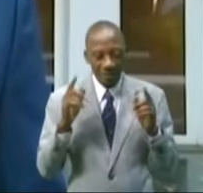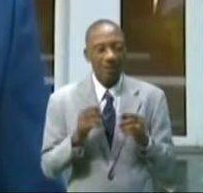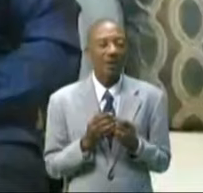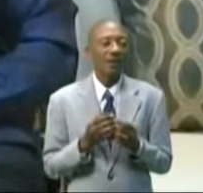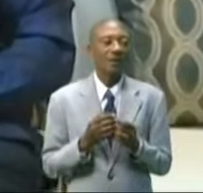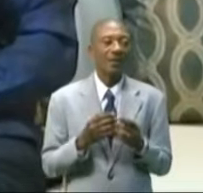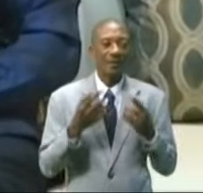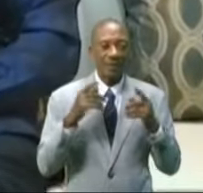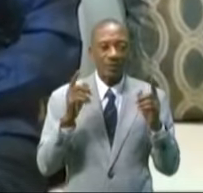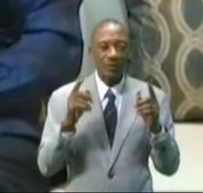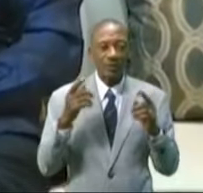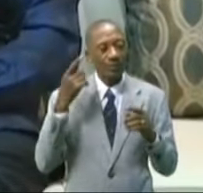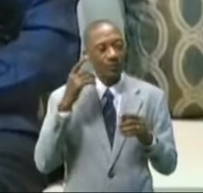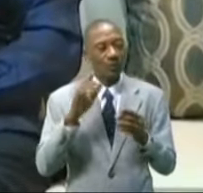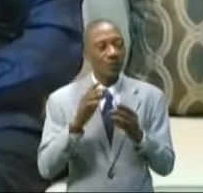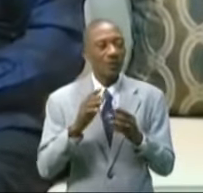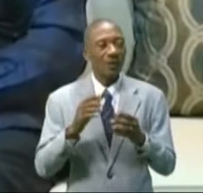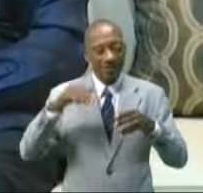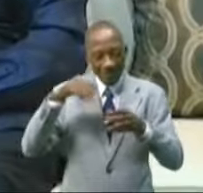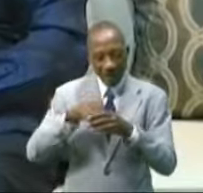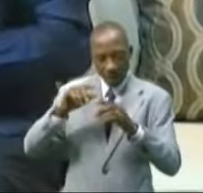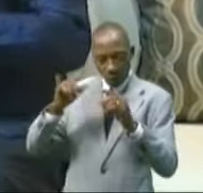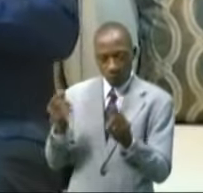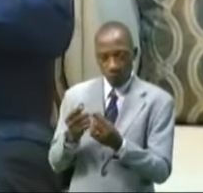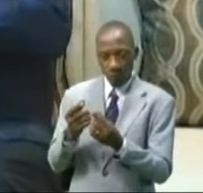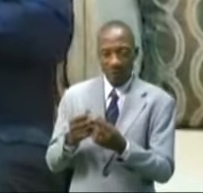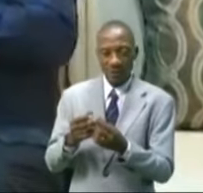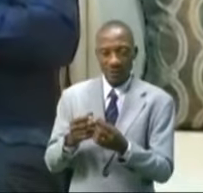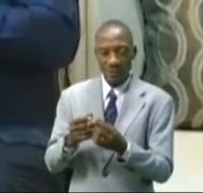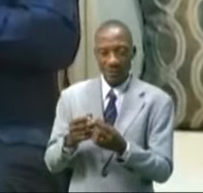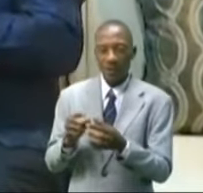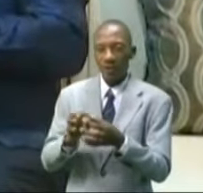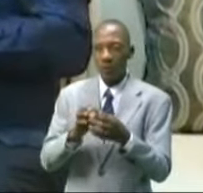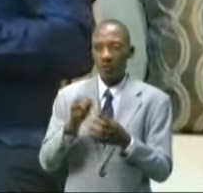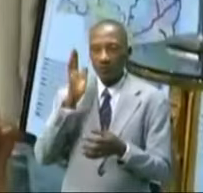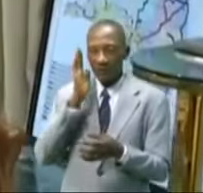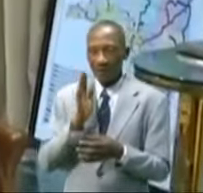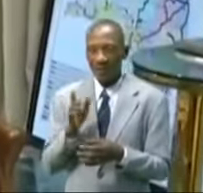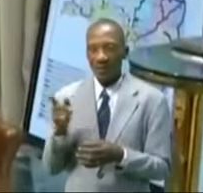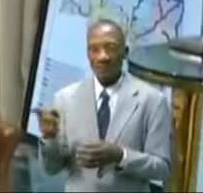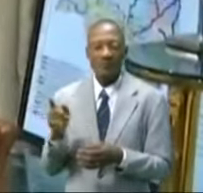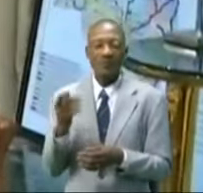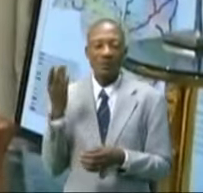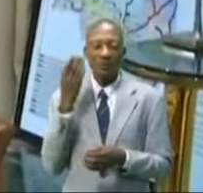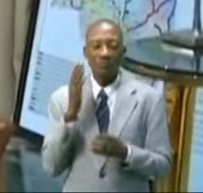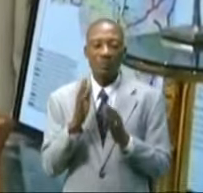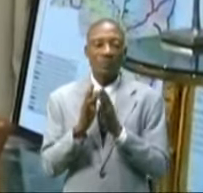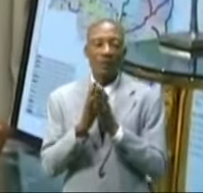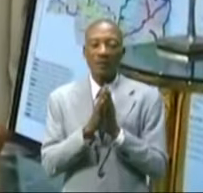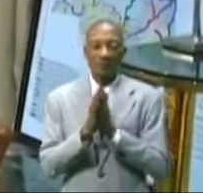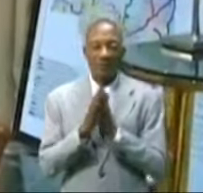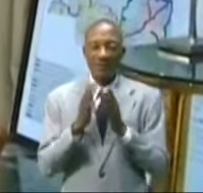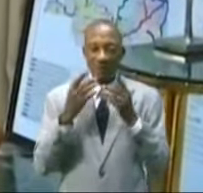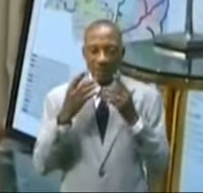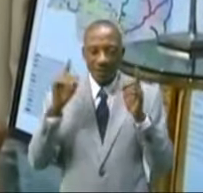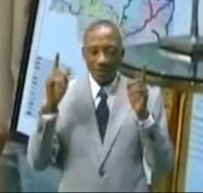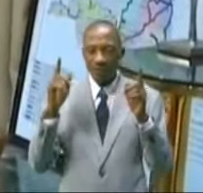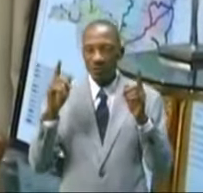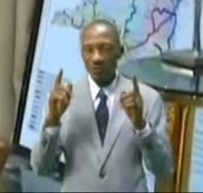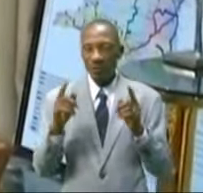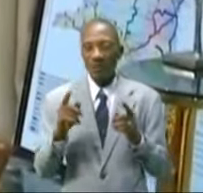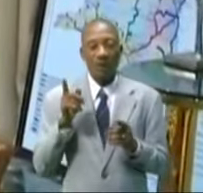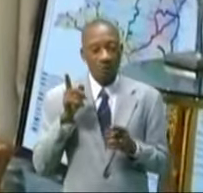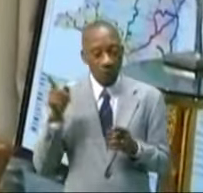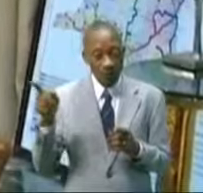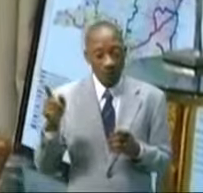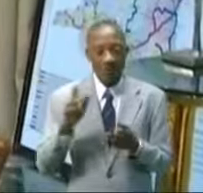candidat. Je dois d'abord rendre grâce à Dieu qui a fait que cet événement puisse avoir lieu. Remercier le président de la